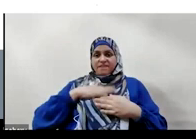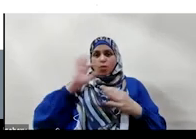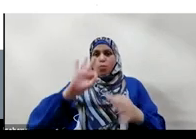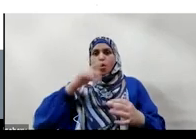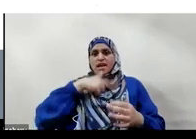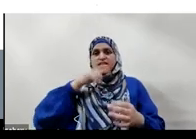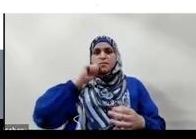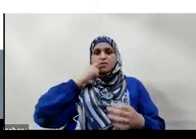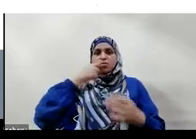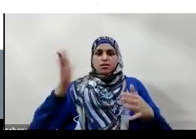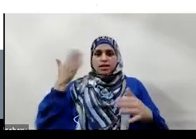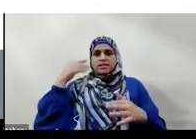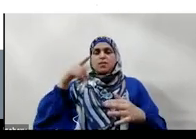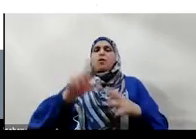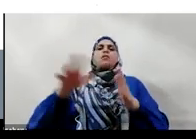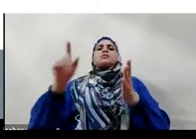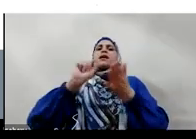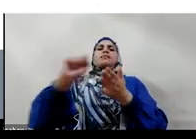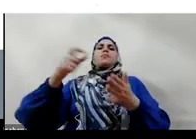الإيميل بتاعي وأبدأ ألوج إن على